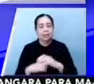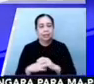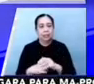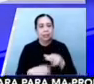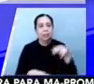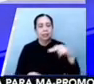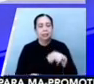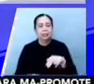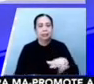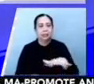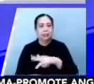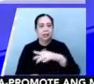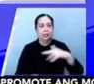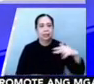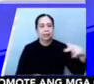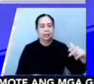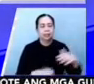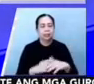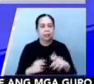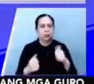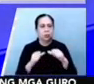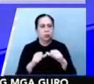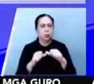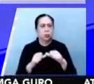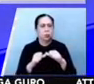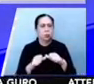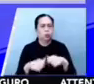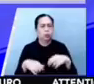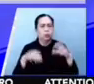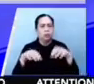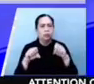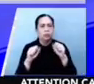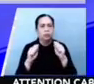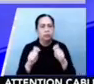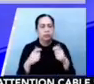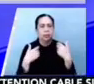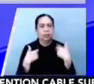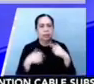MDRRMO, dahil sa walang tigil na pag-ulan mula pa noong Sabado nagkaroon ng landslide sa lugar.